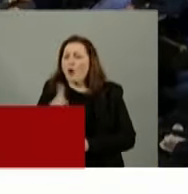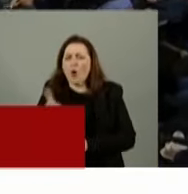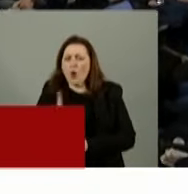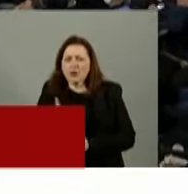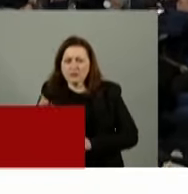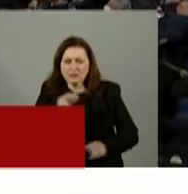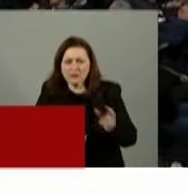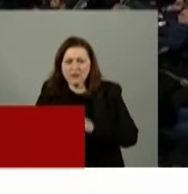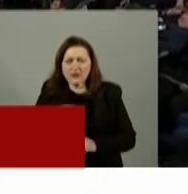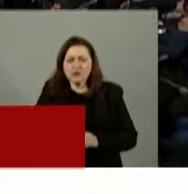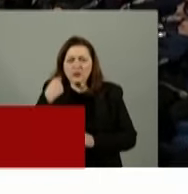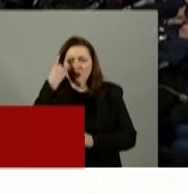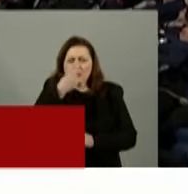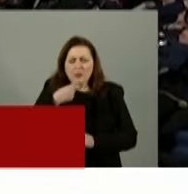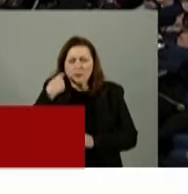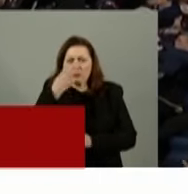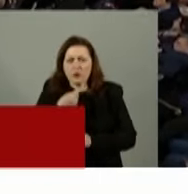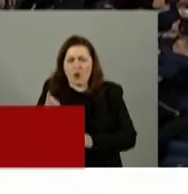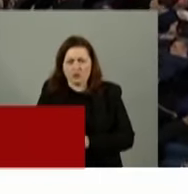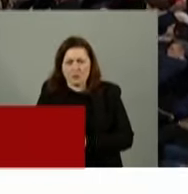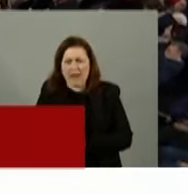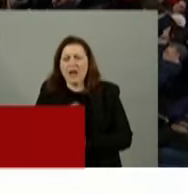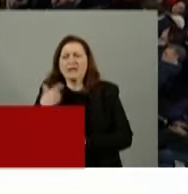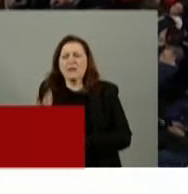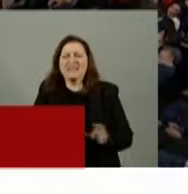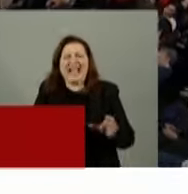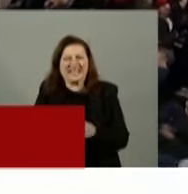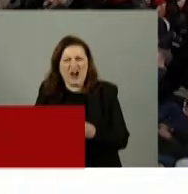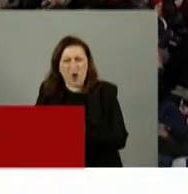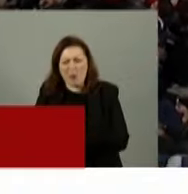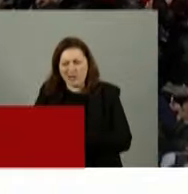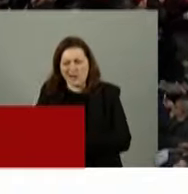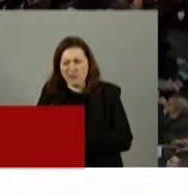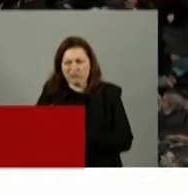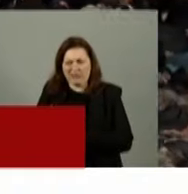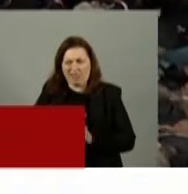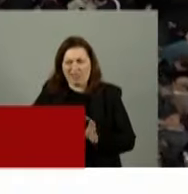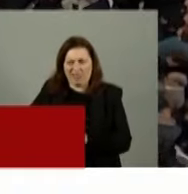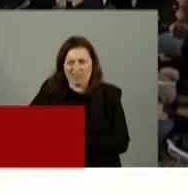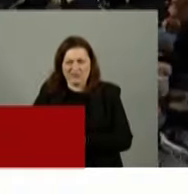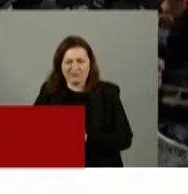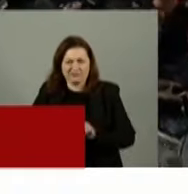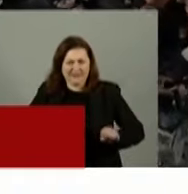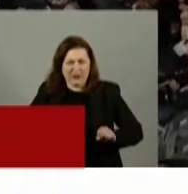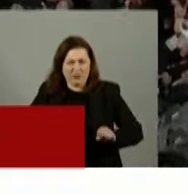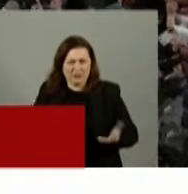Ναι, απλώς... Ο Νίκος Παπάς είπε να στηρίζει την επόμενη δηλαδή, αν κερδίσει ο